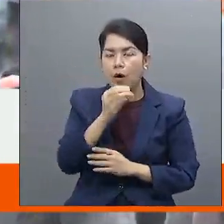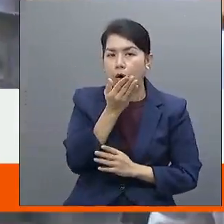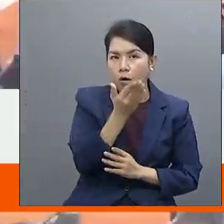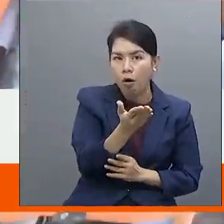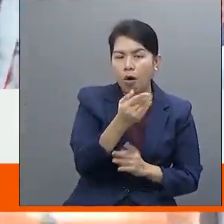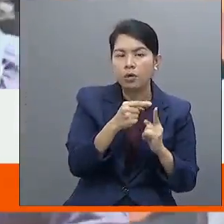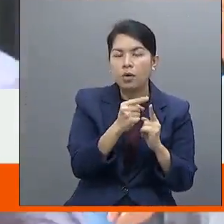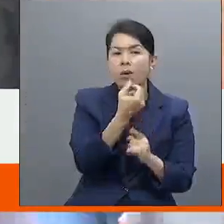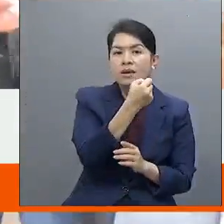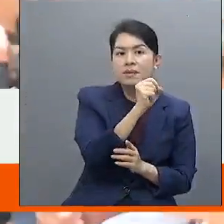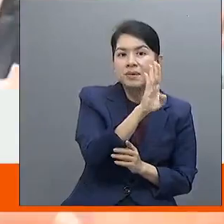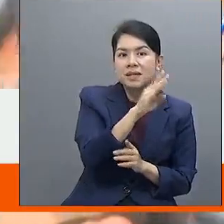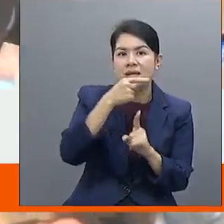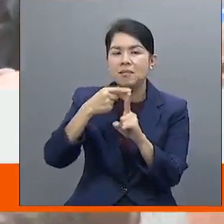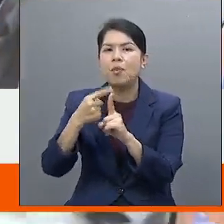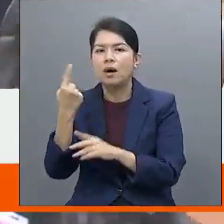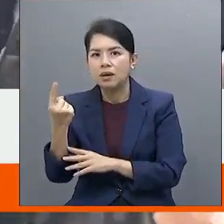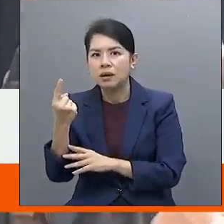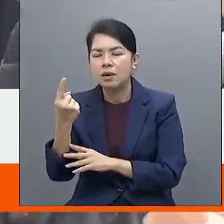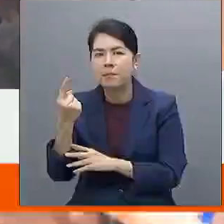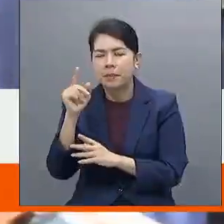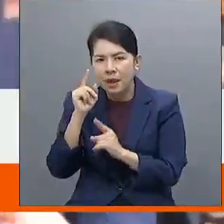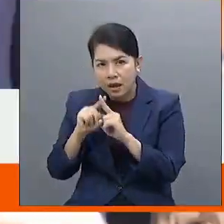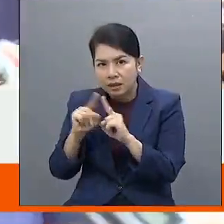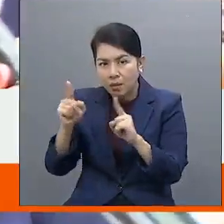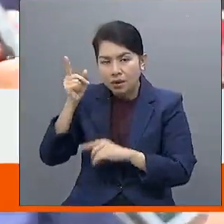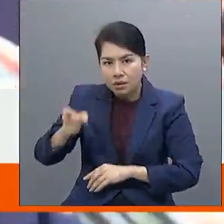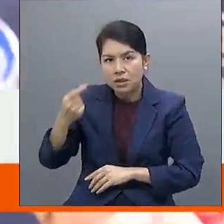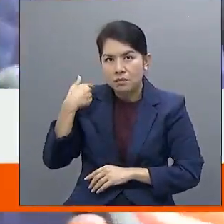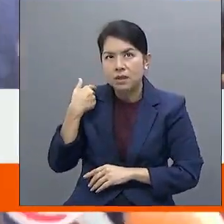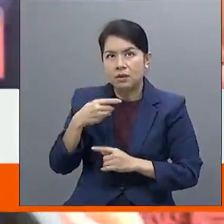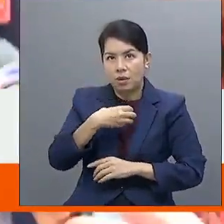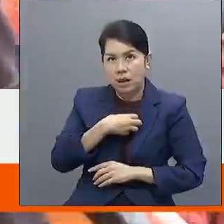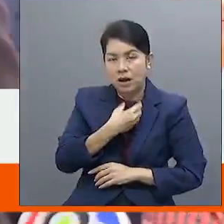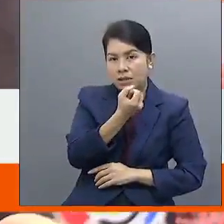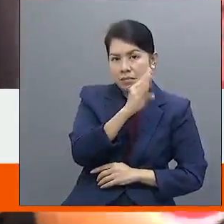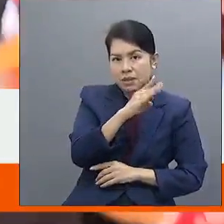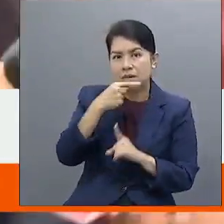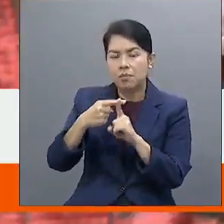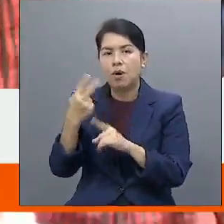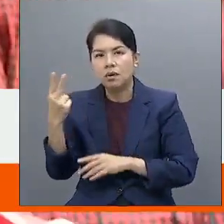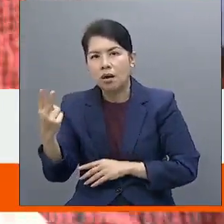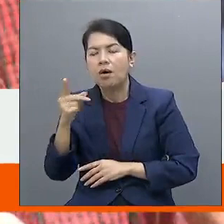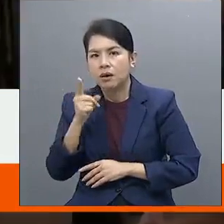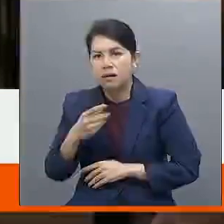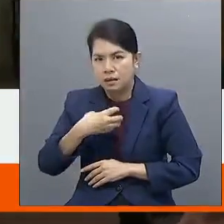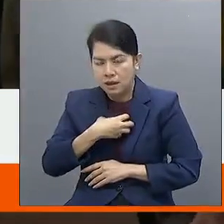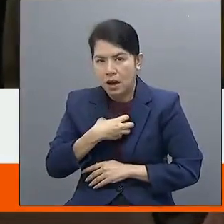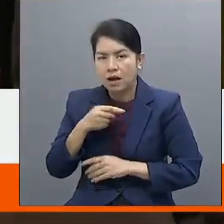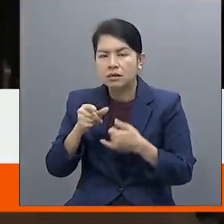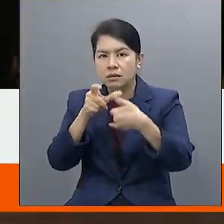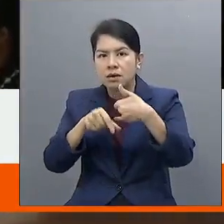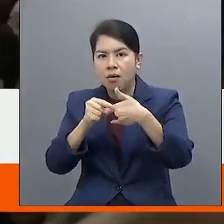ขารู้เขาจะได้14+2 ค่ะ คือประธานสภาช่วยนายกรัฐมนตรีด้วยเข้